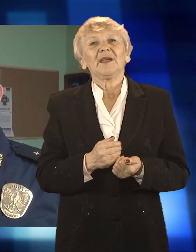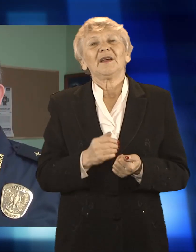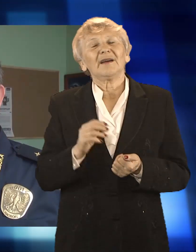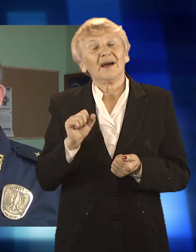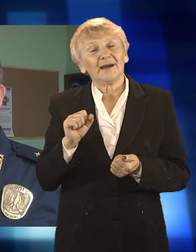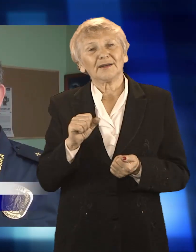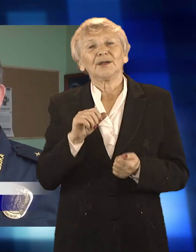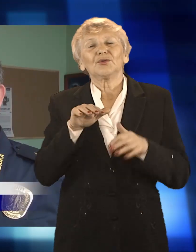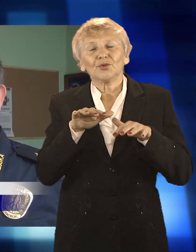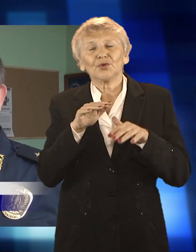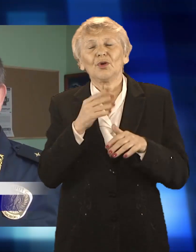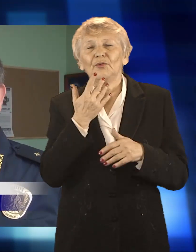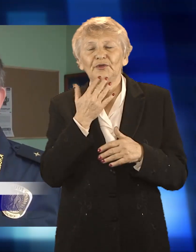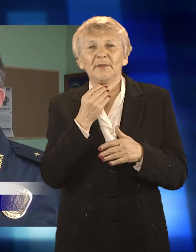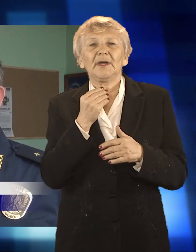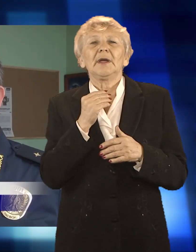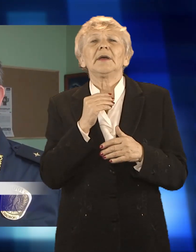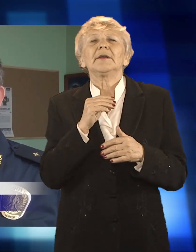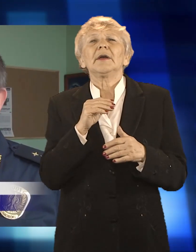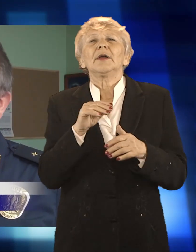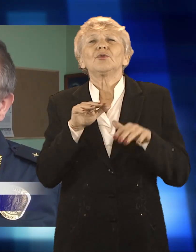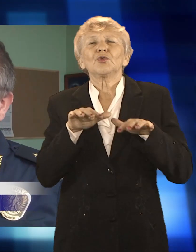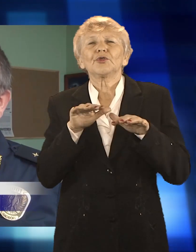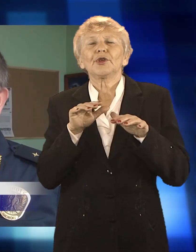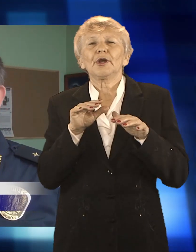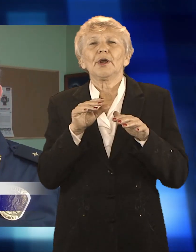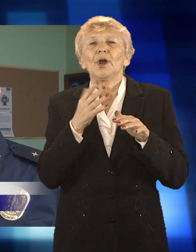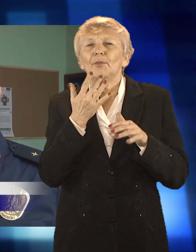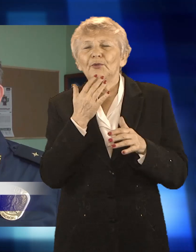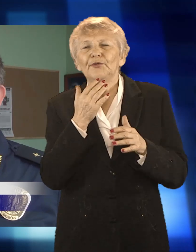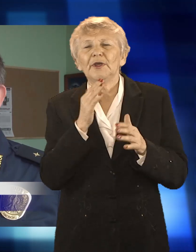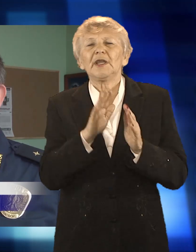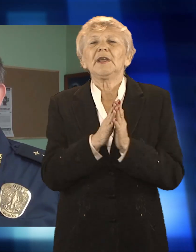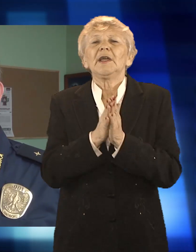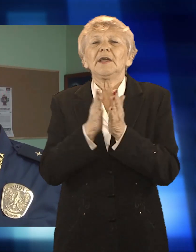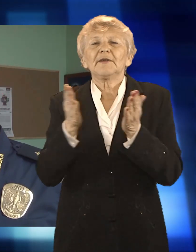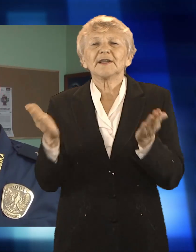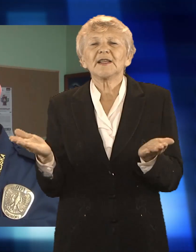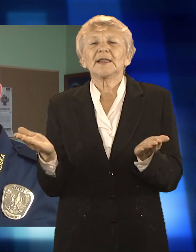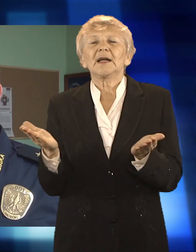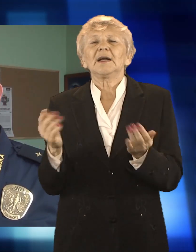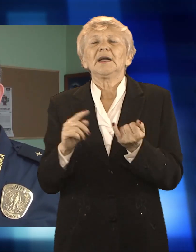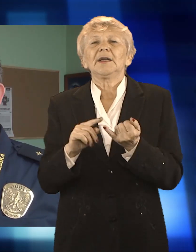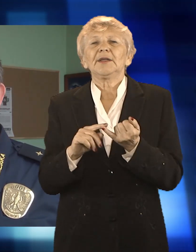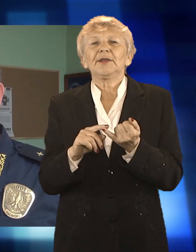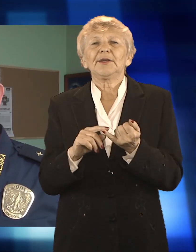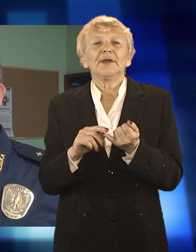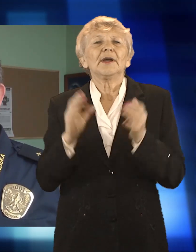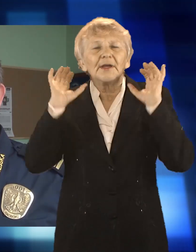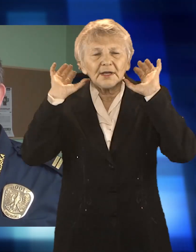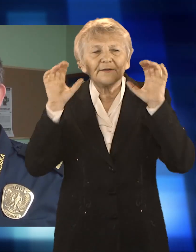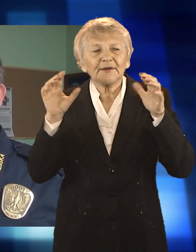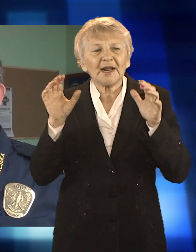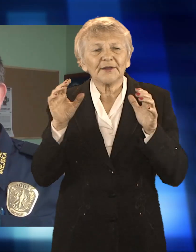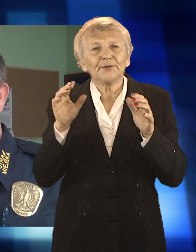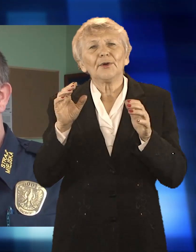że edukacja niestety na dzień dzisiejszy już jest bardzo rozpowszechniona i w prasie, i w telewizji, między sobą rozmawiamy bardzo